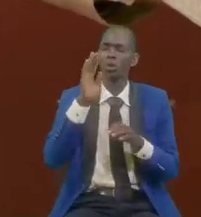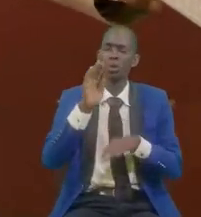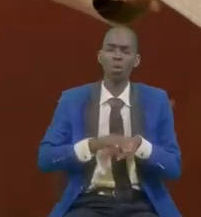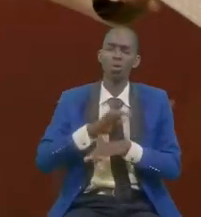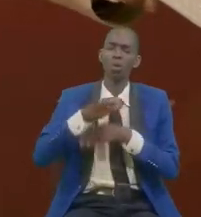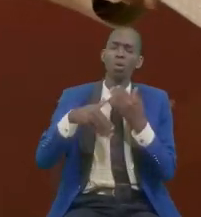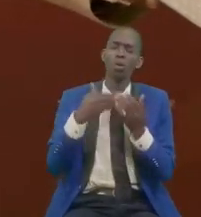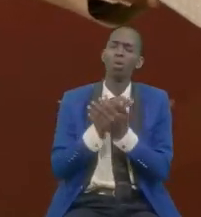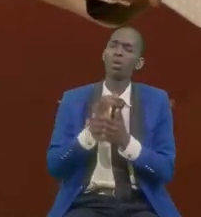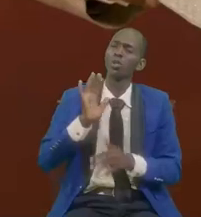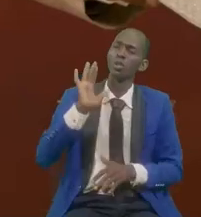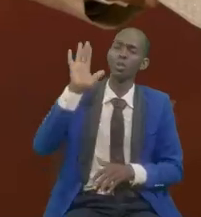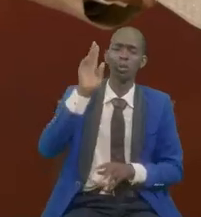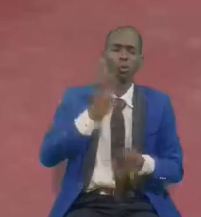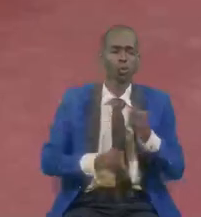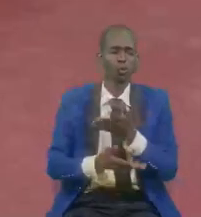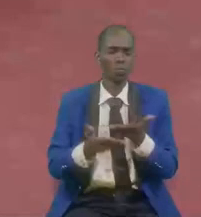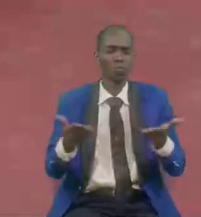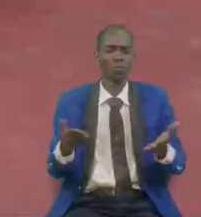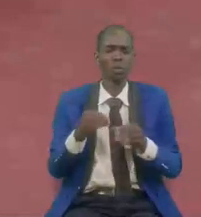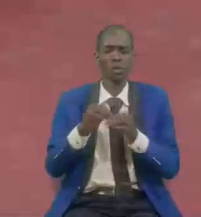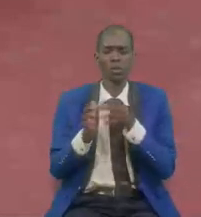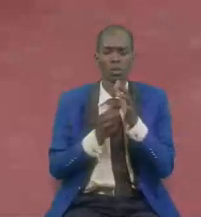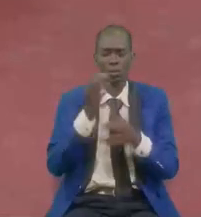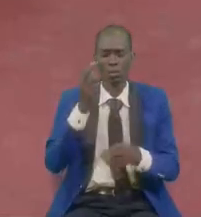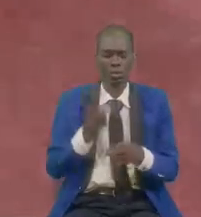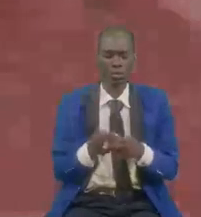pour tout ton peuple au nom de Jésus-Christ.